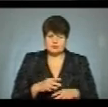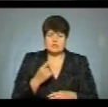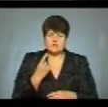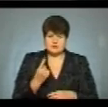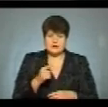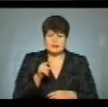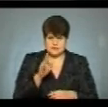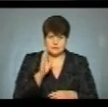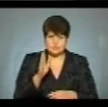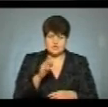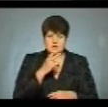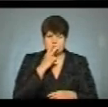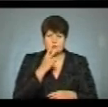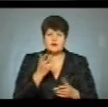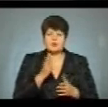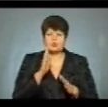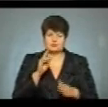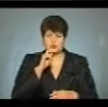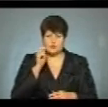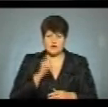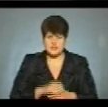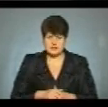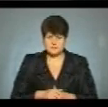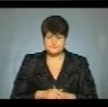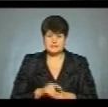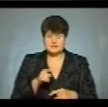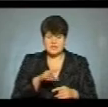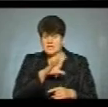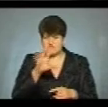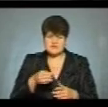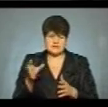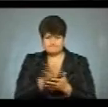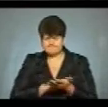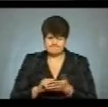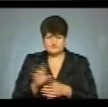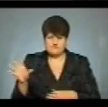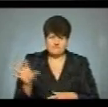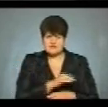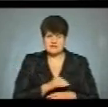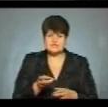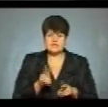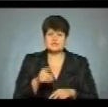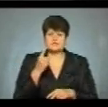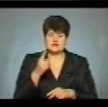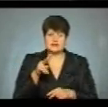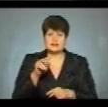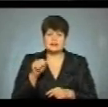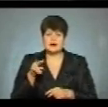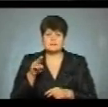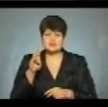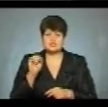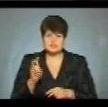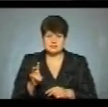а ти будеш і побачиш, якою буде Україна». Так їх всіх і винищили. Залишався один в Лапшині,